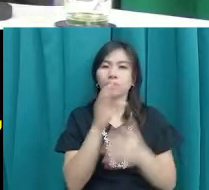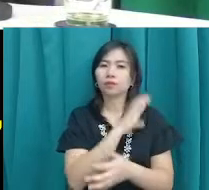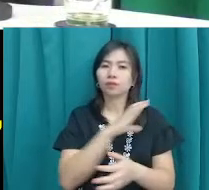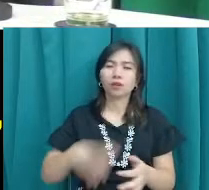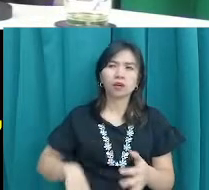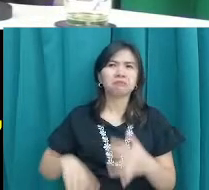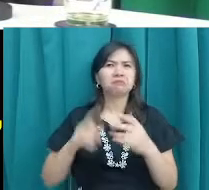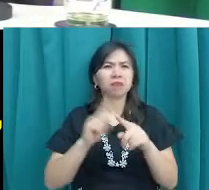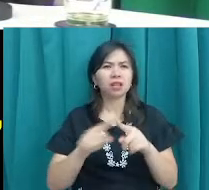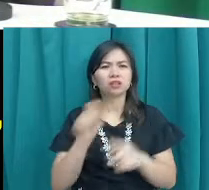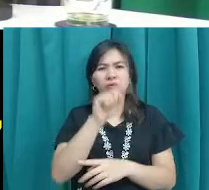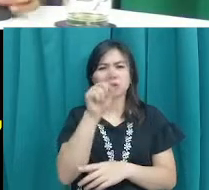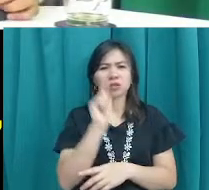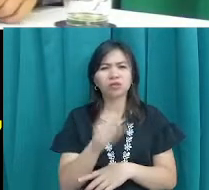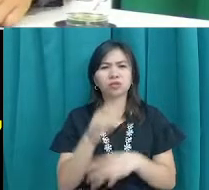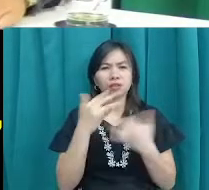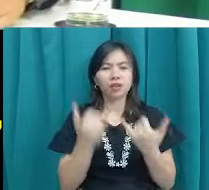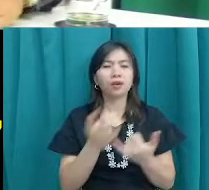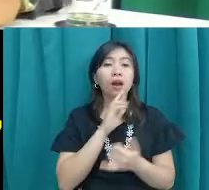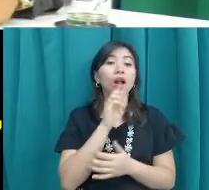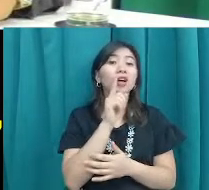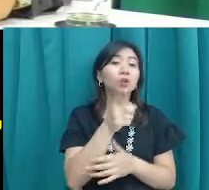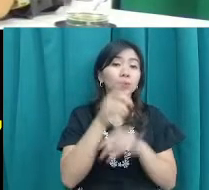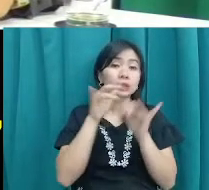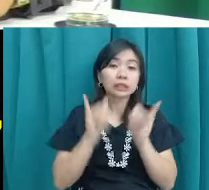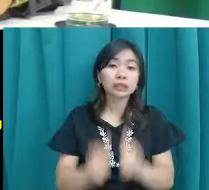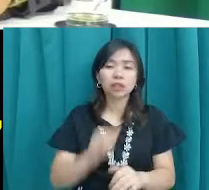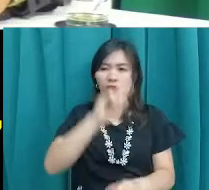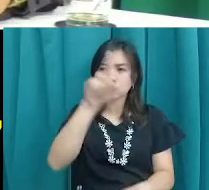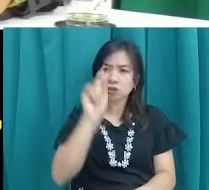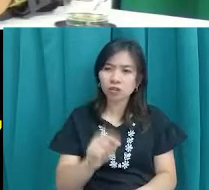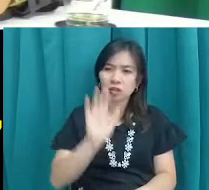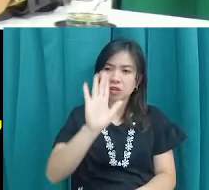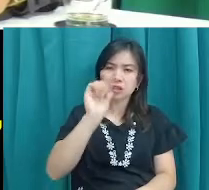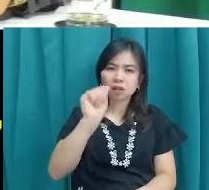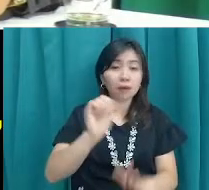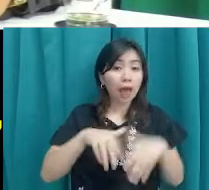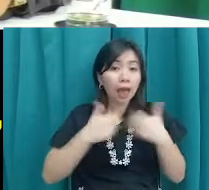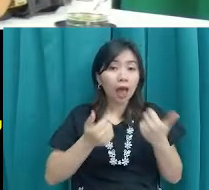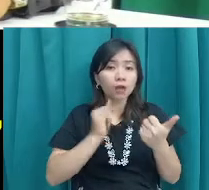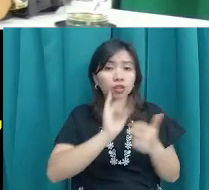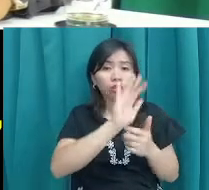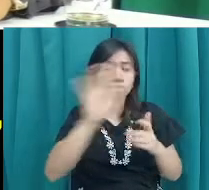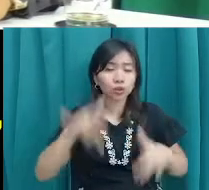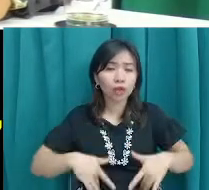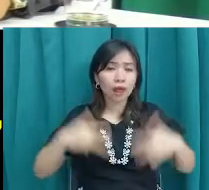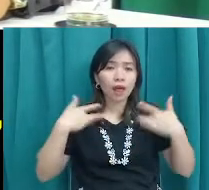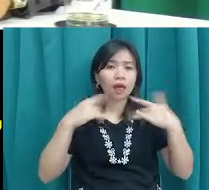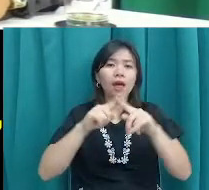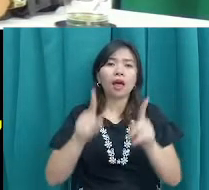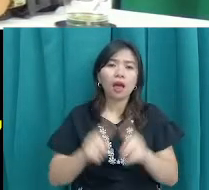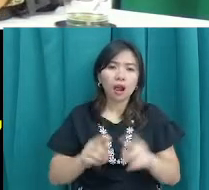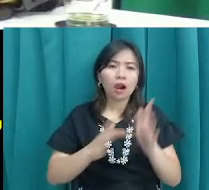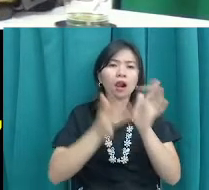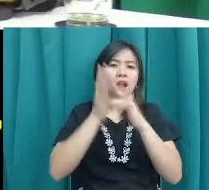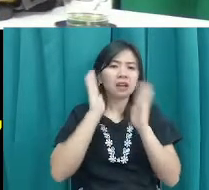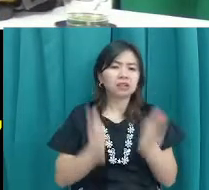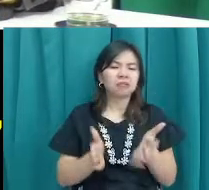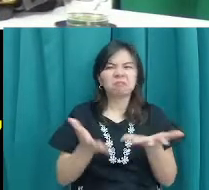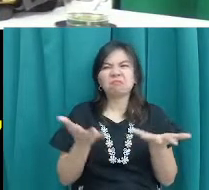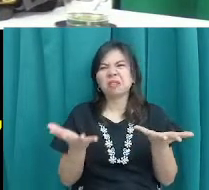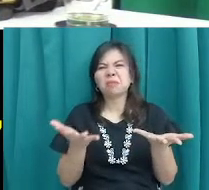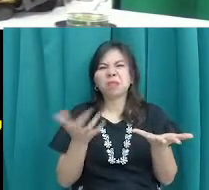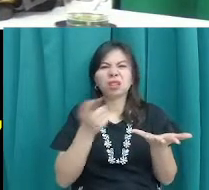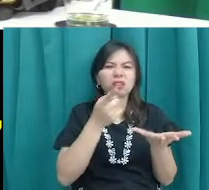the question is, ikaw ba nagtatanong ka pa sa katayuan mo bilang isang Kristiyano? Ikaw ngayon, sa sarili mo, baka may mga, may tanong ka ba